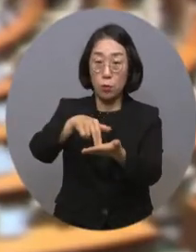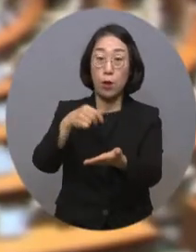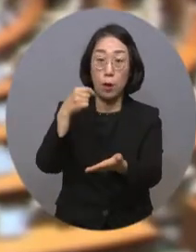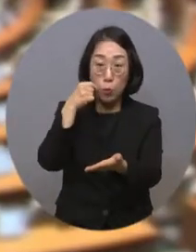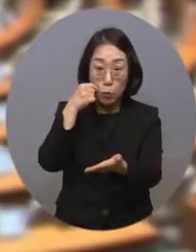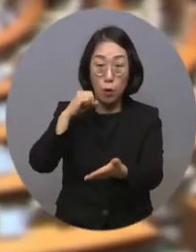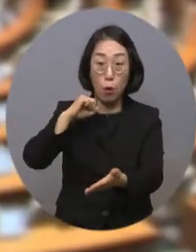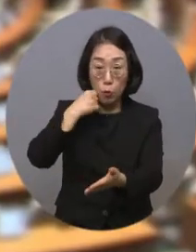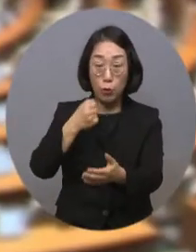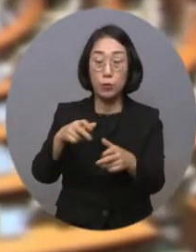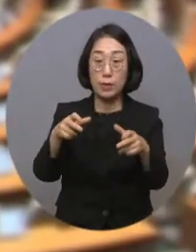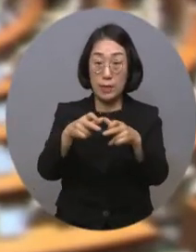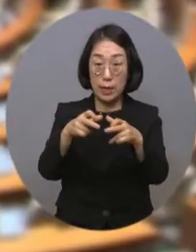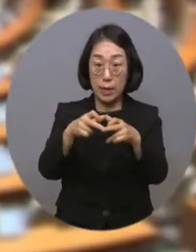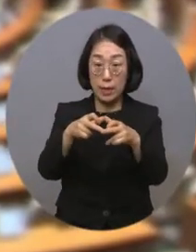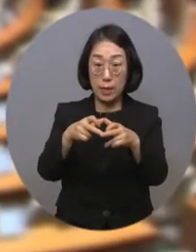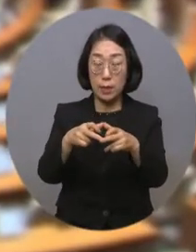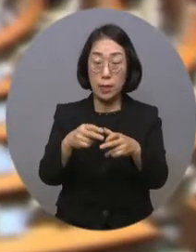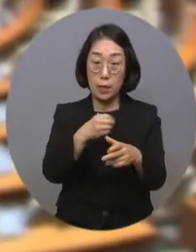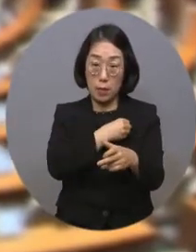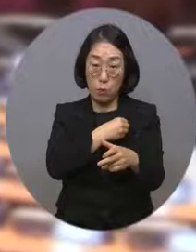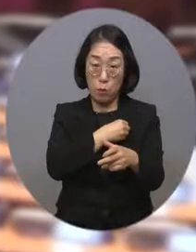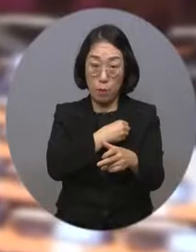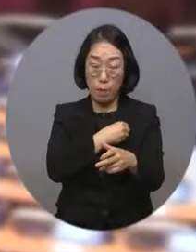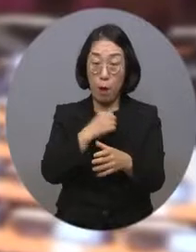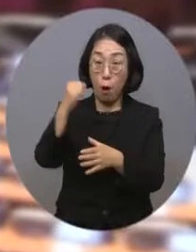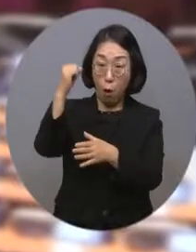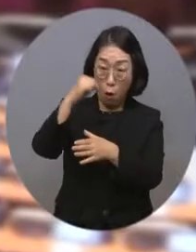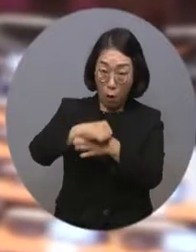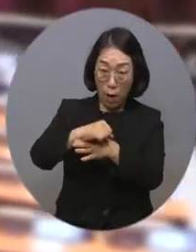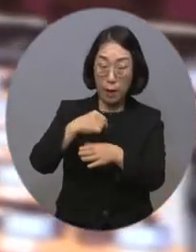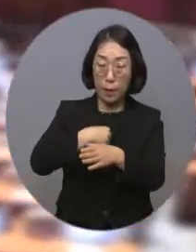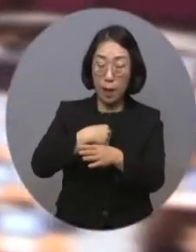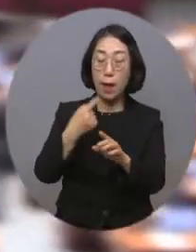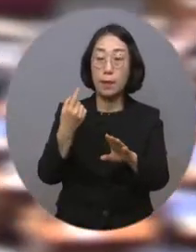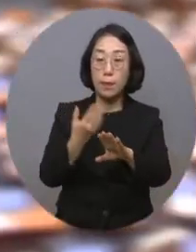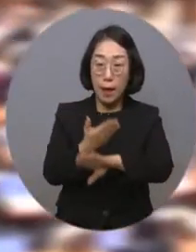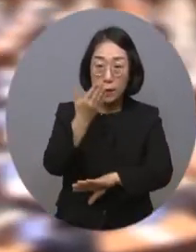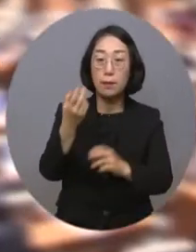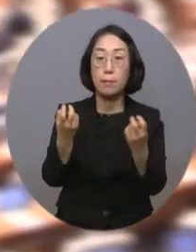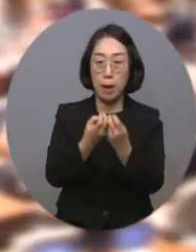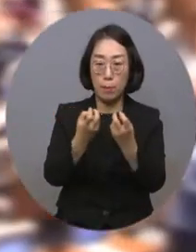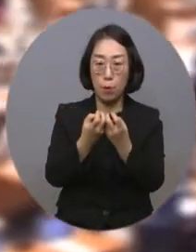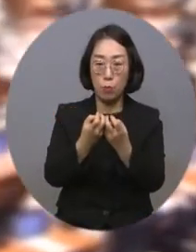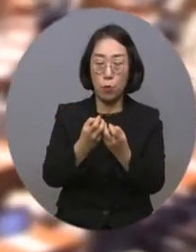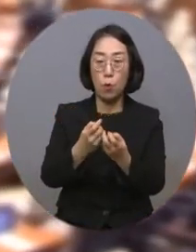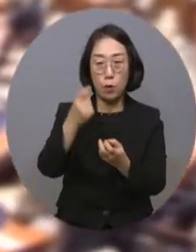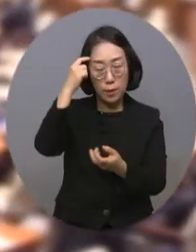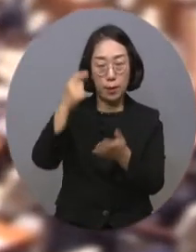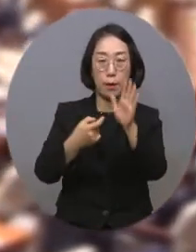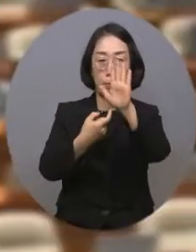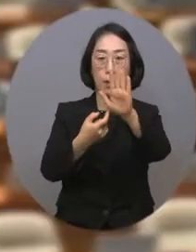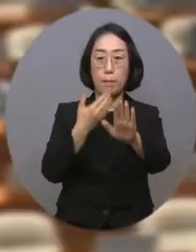경우 의장의 허가를 받아 본인의 의사표시를 할 수 있는 방법으로 표결할 수 있도록